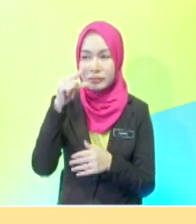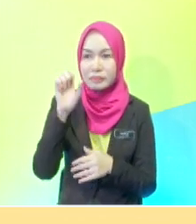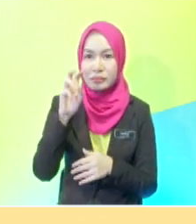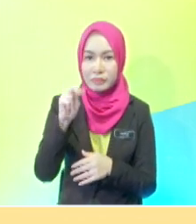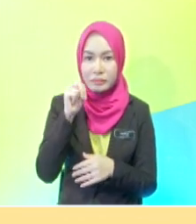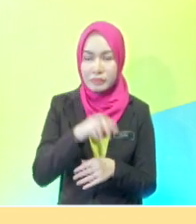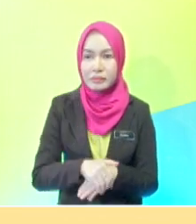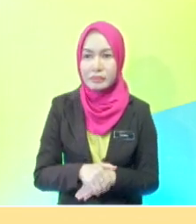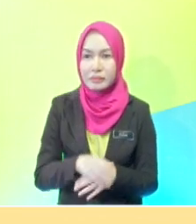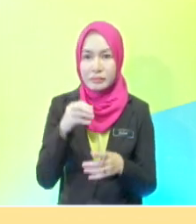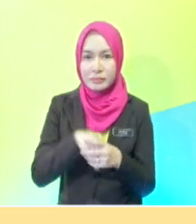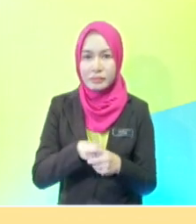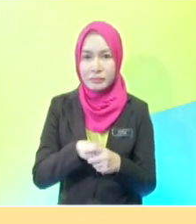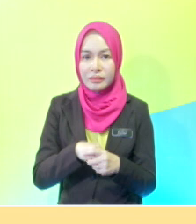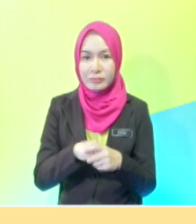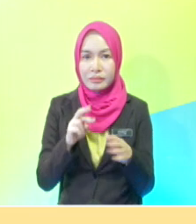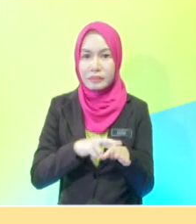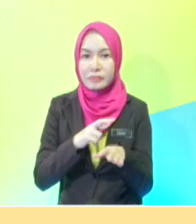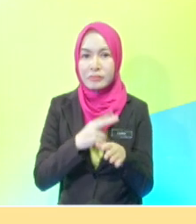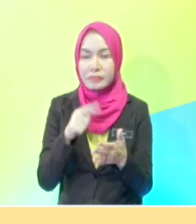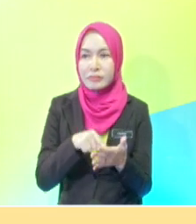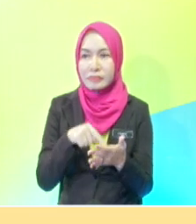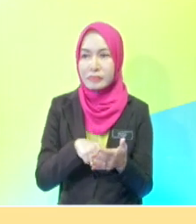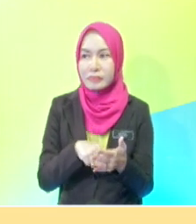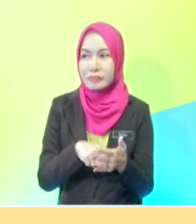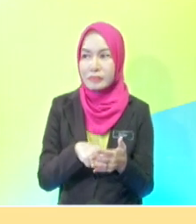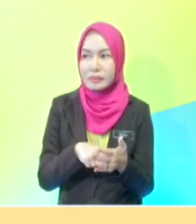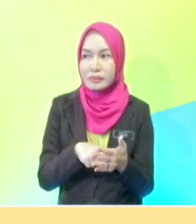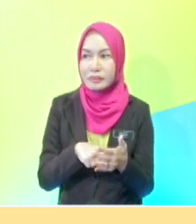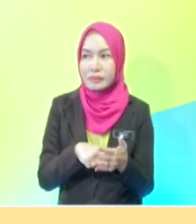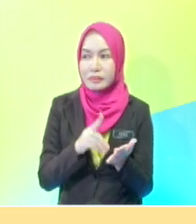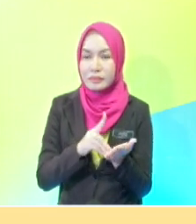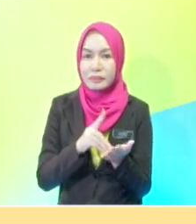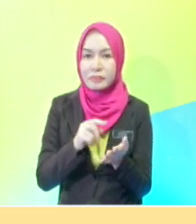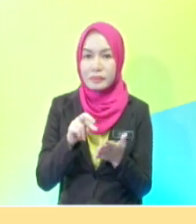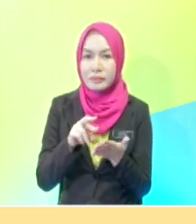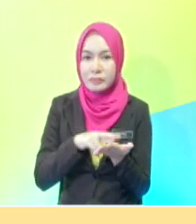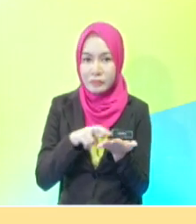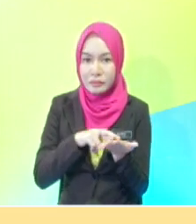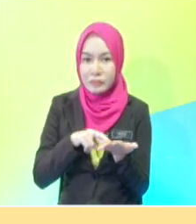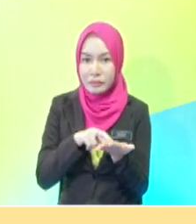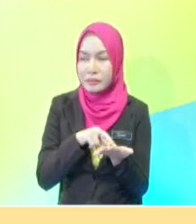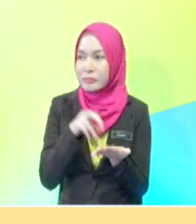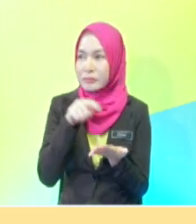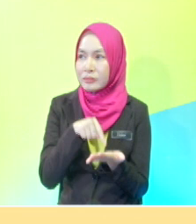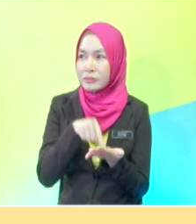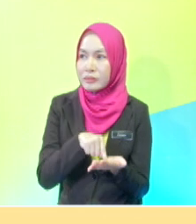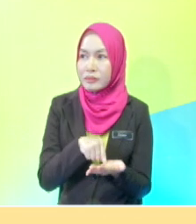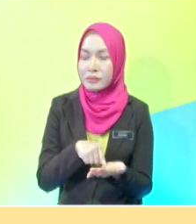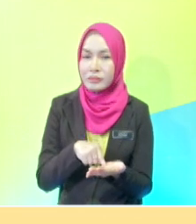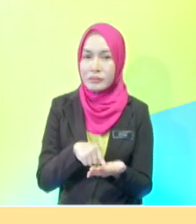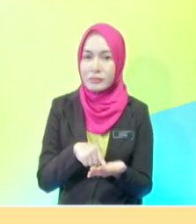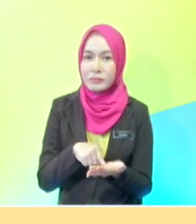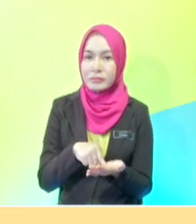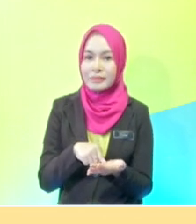terapi gen yang normal akan disisipkan kepada Jen pesakit bagi menggantikan